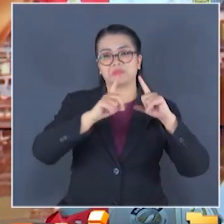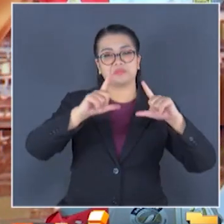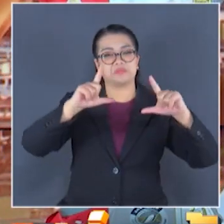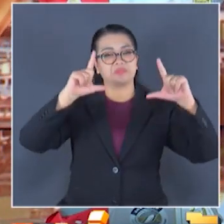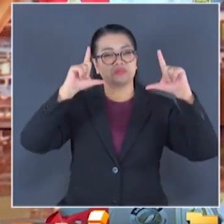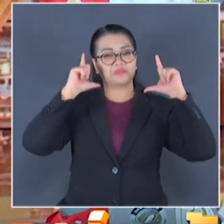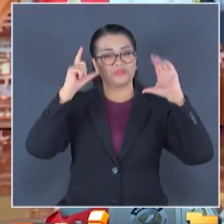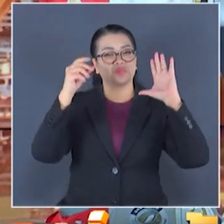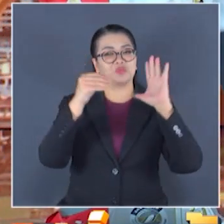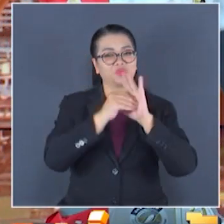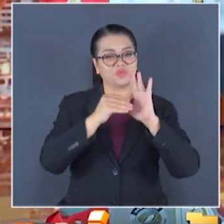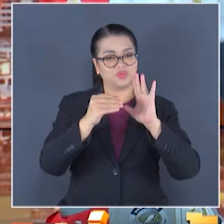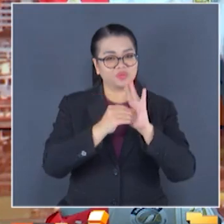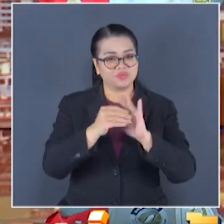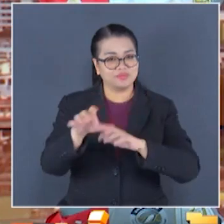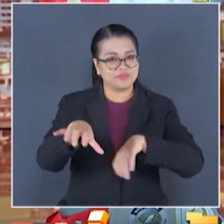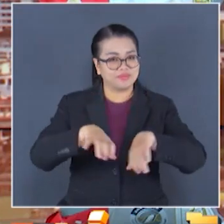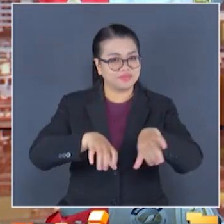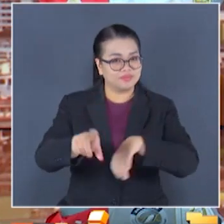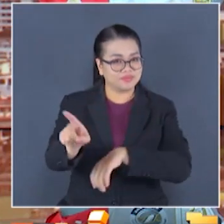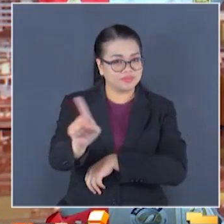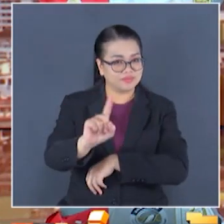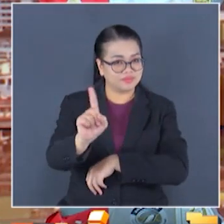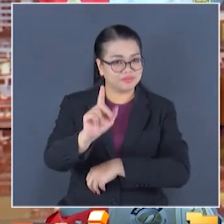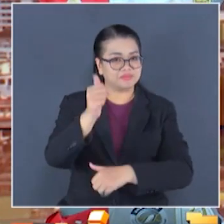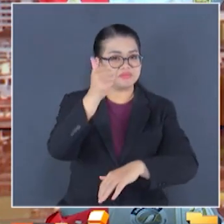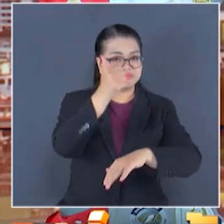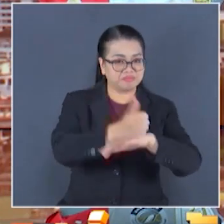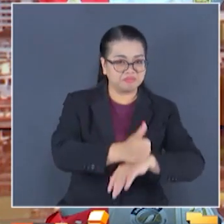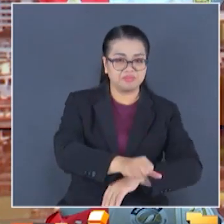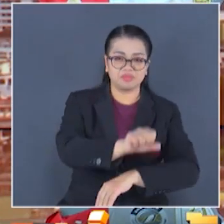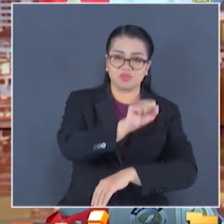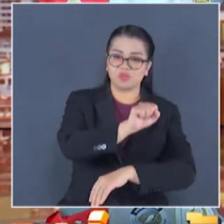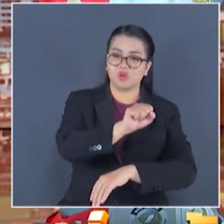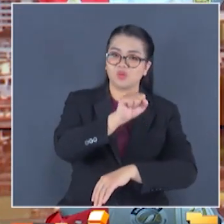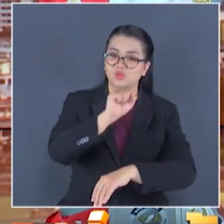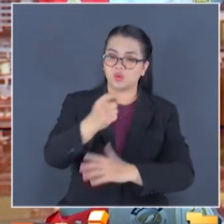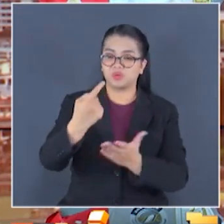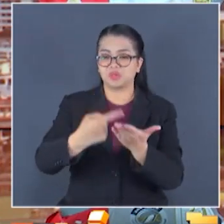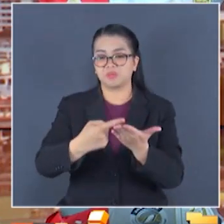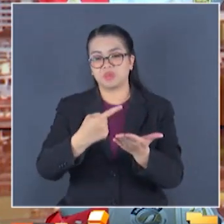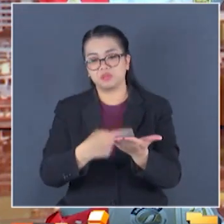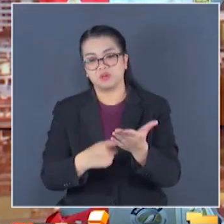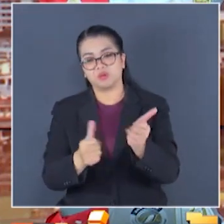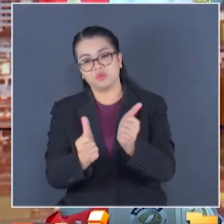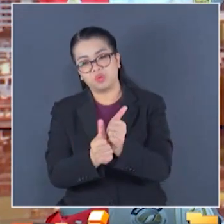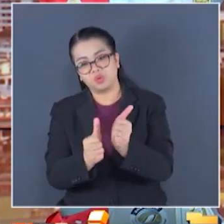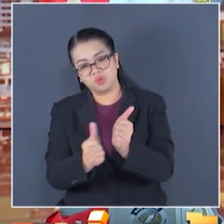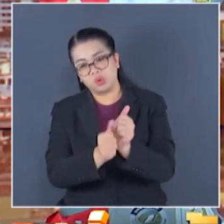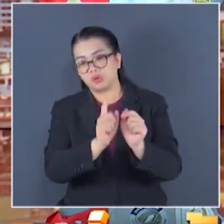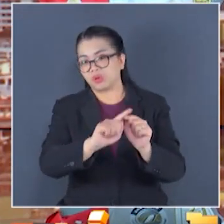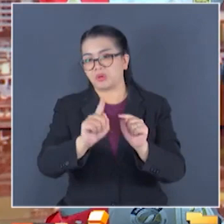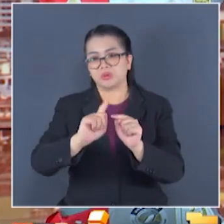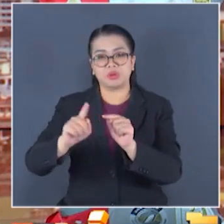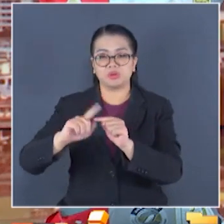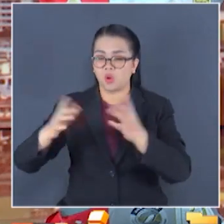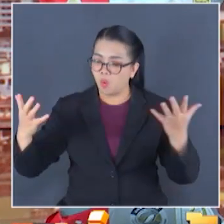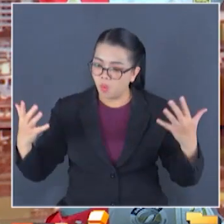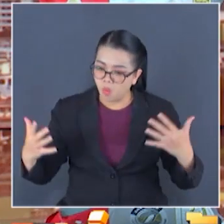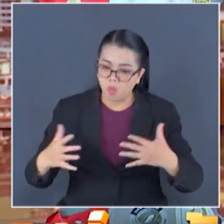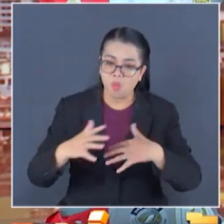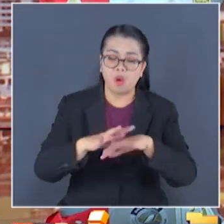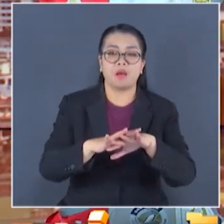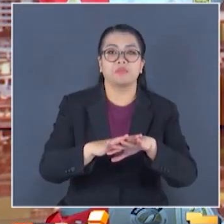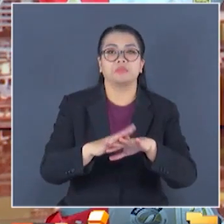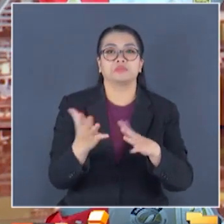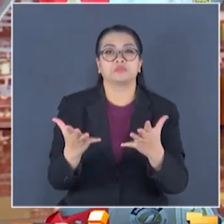dominลางโปรเทพได้ แล้วคราวนี้อะมีถอระดับสอ, ๆ เอาที่ปรึกษาธ aj lathomontri เอาตมาร่มใน